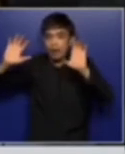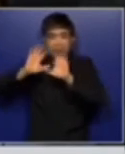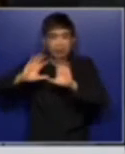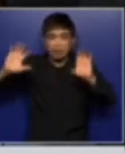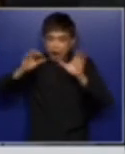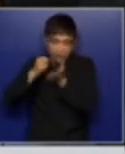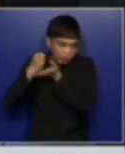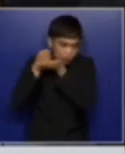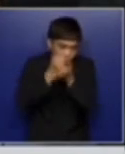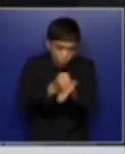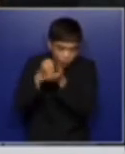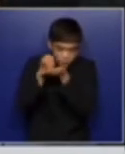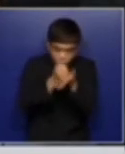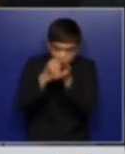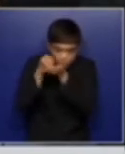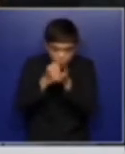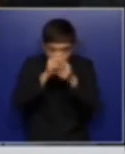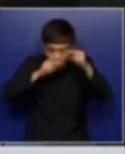มที่เลยครับ